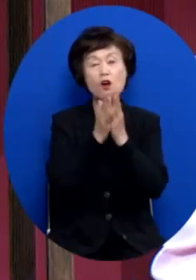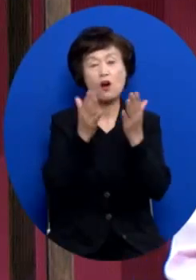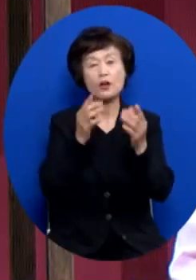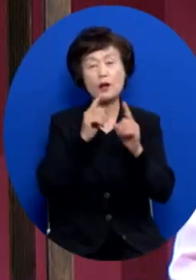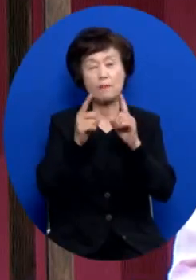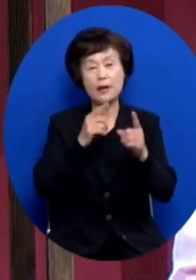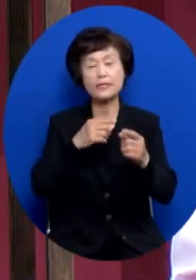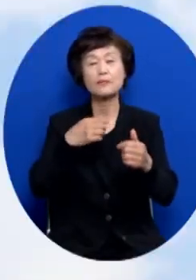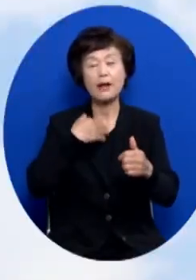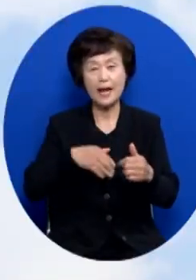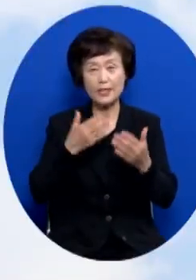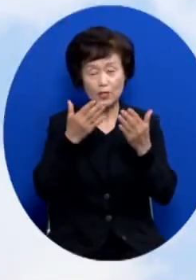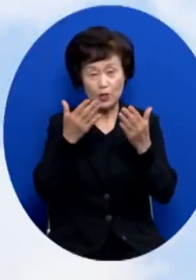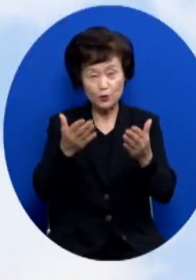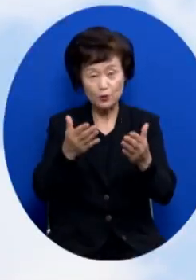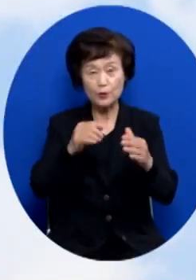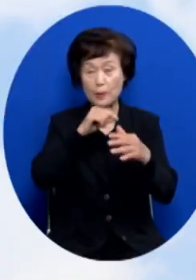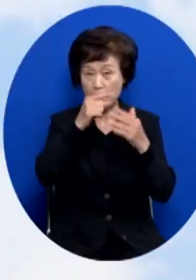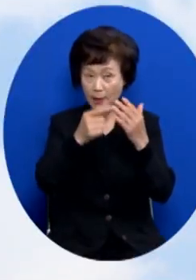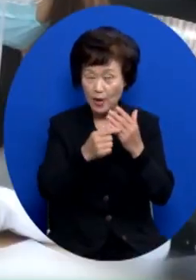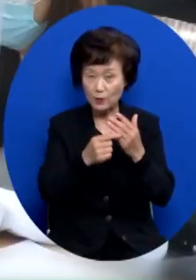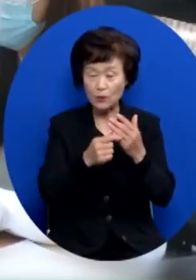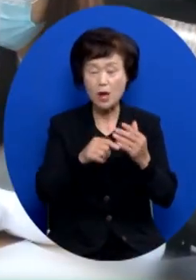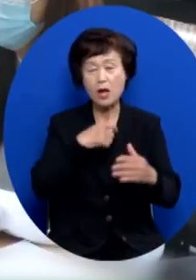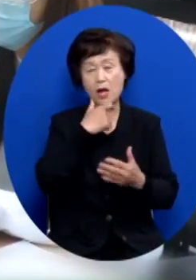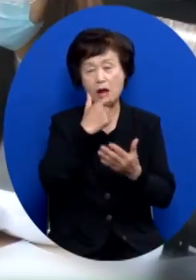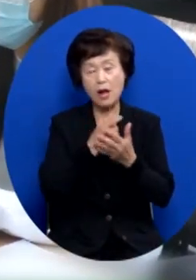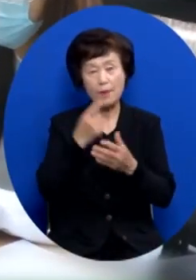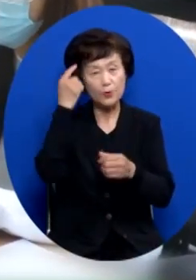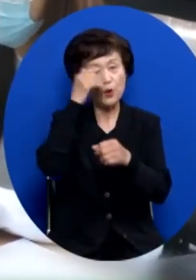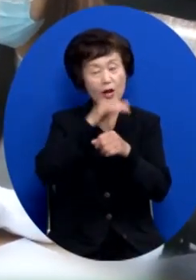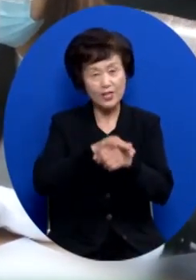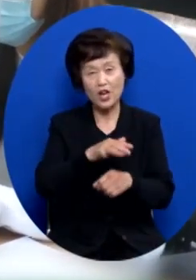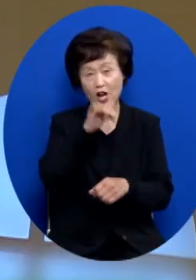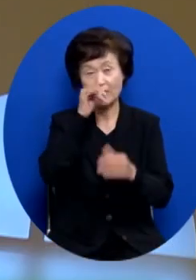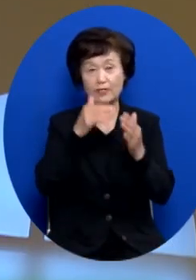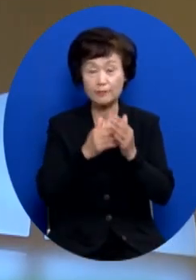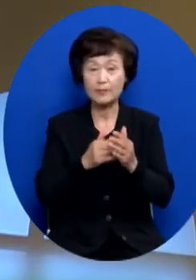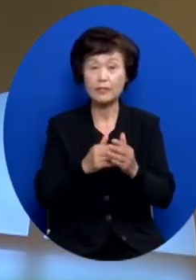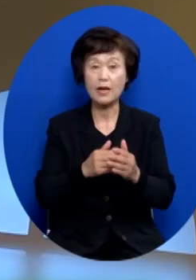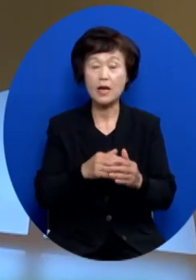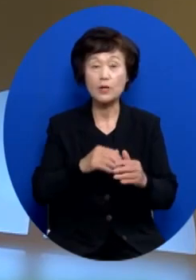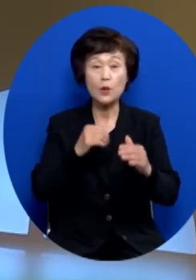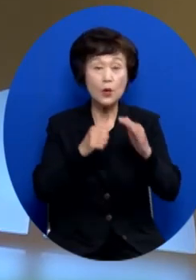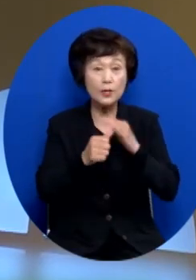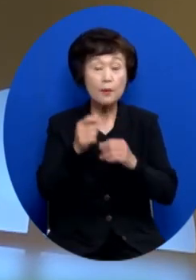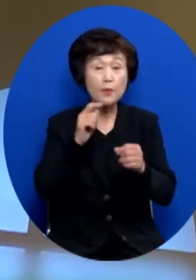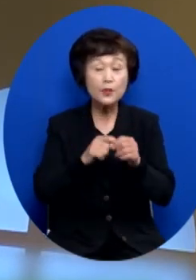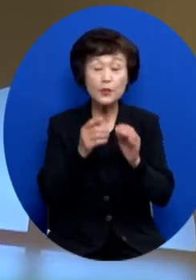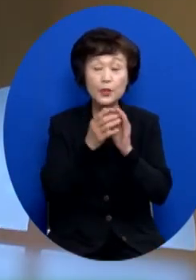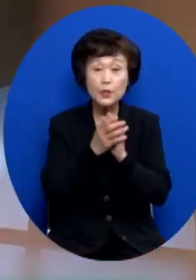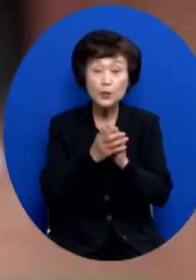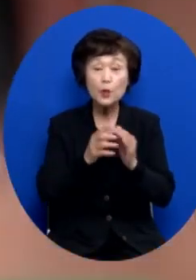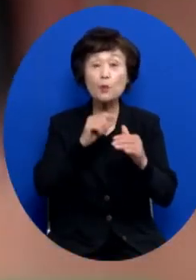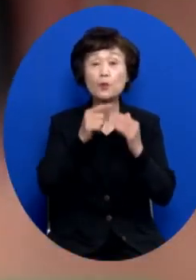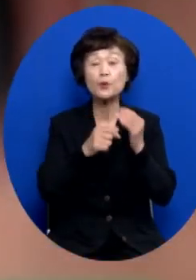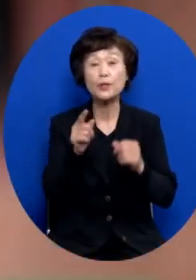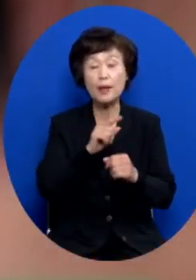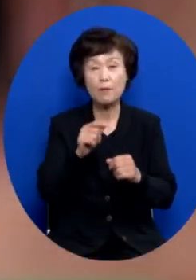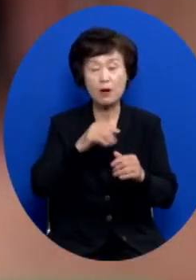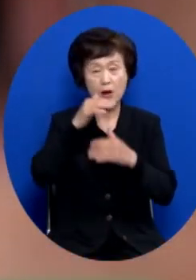프로그램이 전하는 감동과 지혜를 확인할 수 있었습니다. 대표적인 기도 프로그램 콜링갓을 통한 은혜도